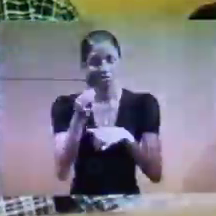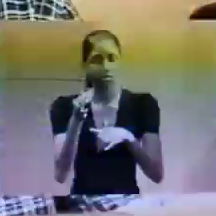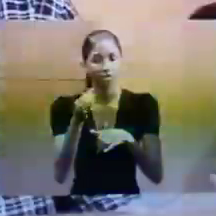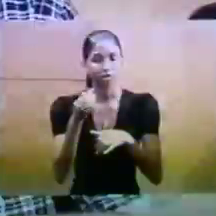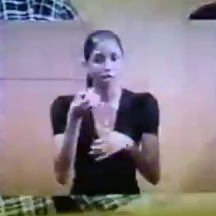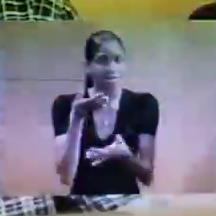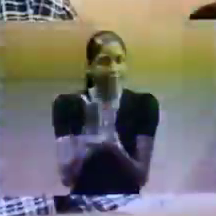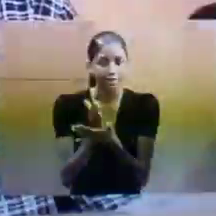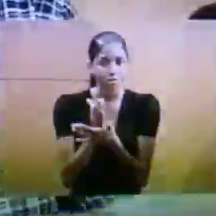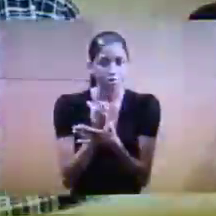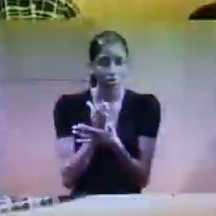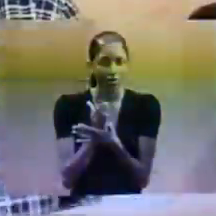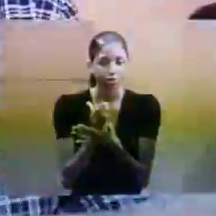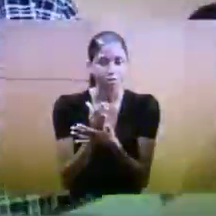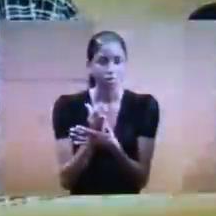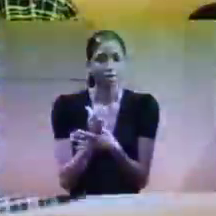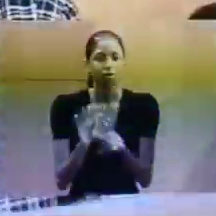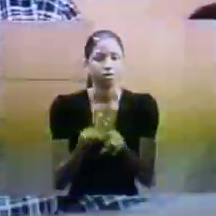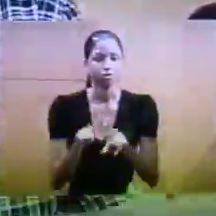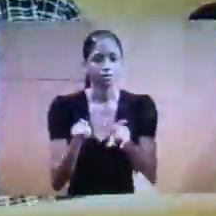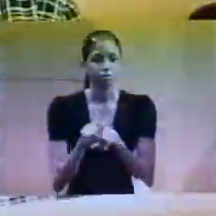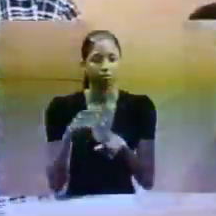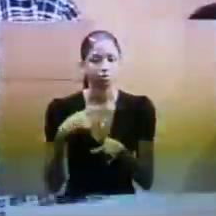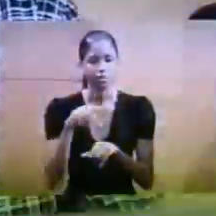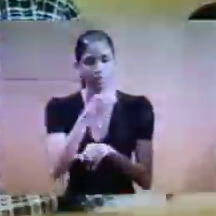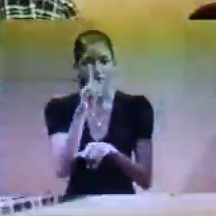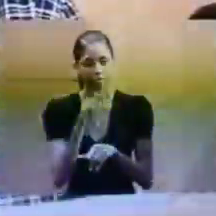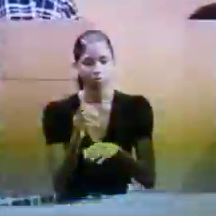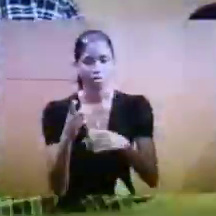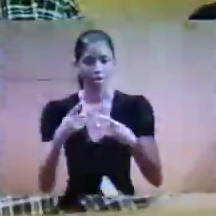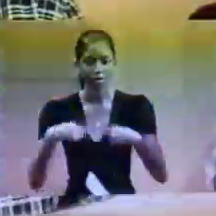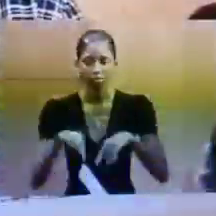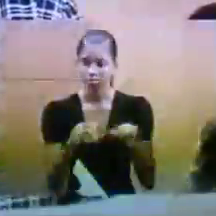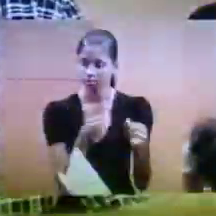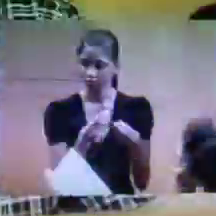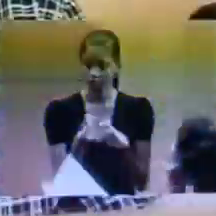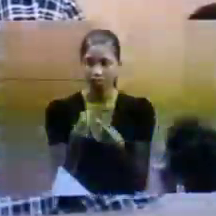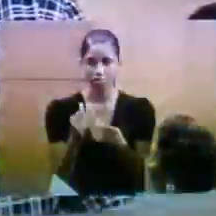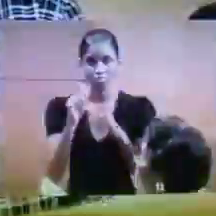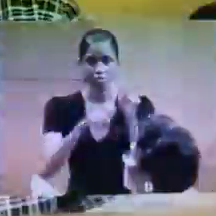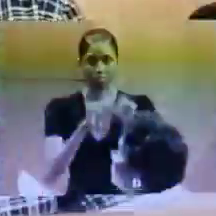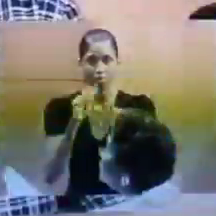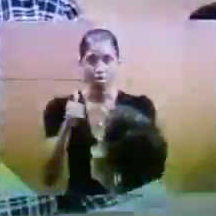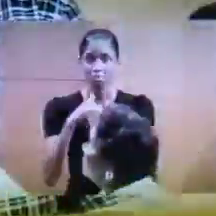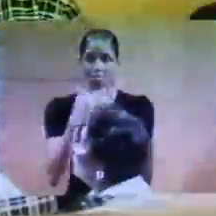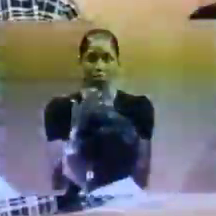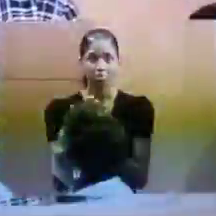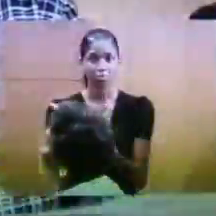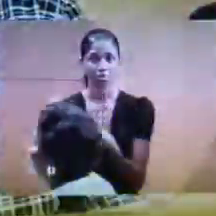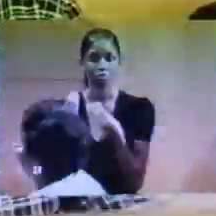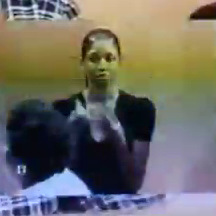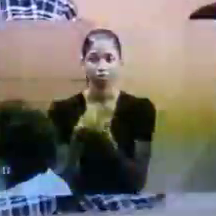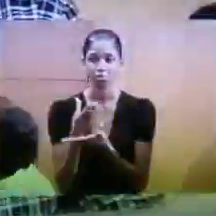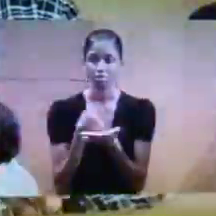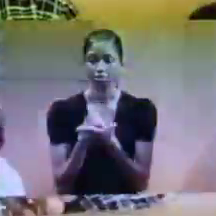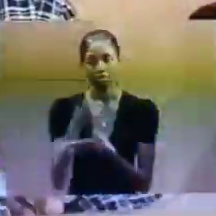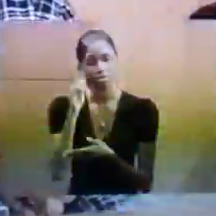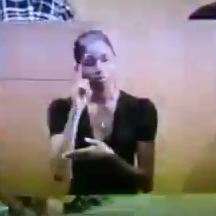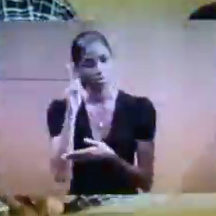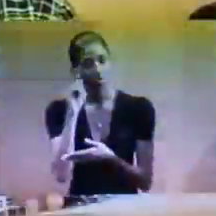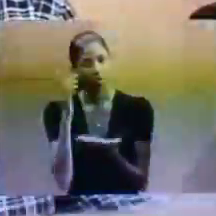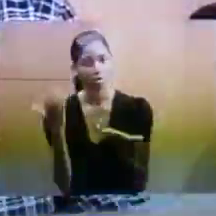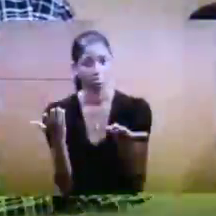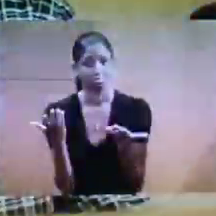décision que vous indiquez. J'ai même posé la question aux commissions des finances, ceux qui étaient là n'ont pas pu me donner cette information. Pourquoi vous mettez